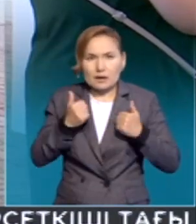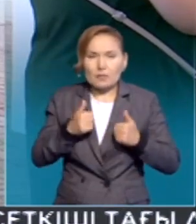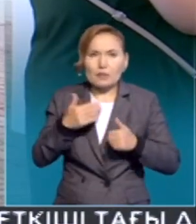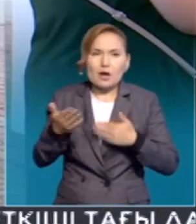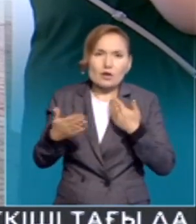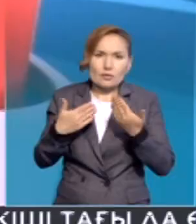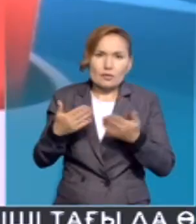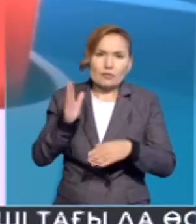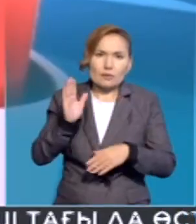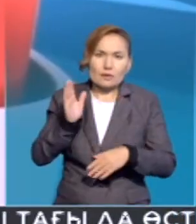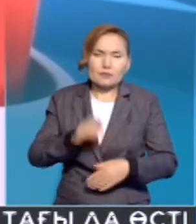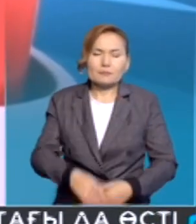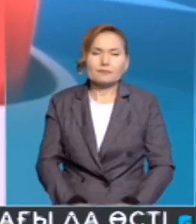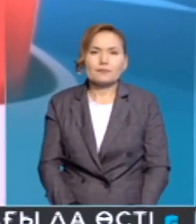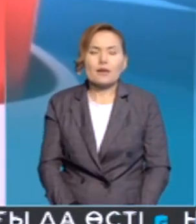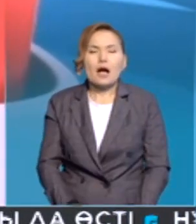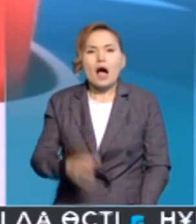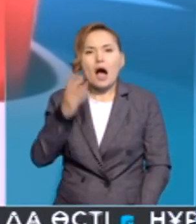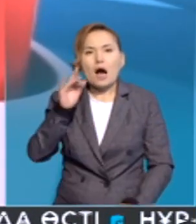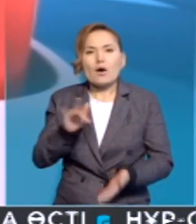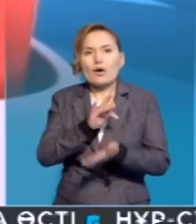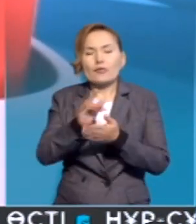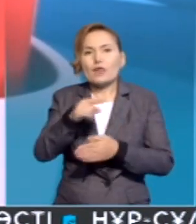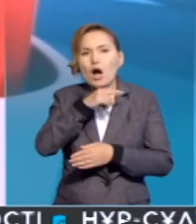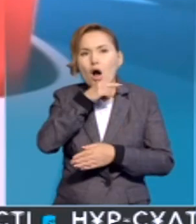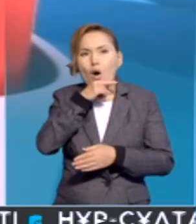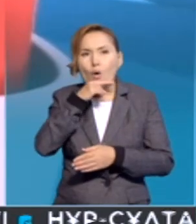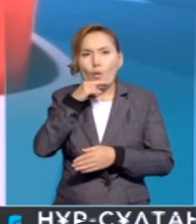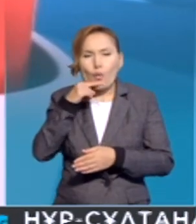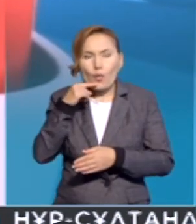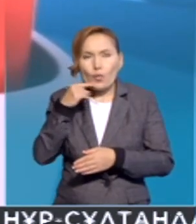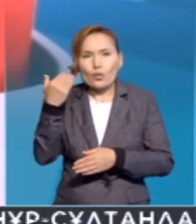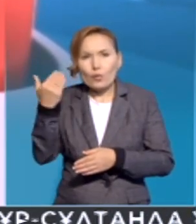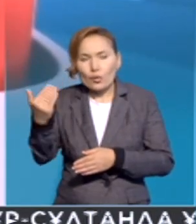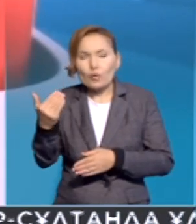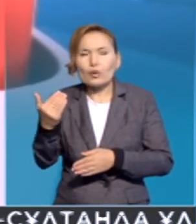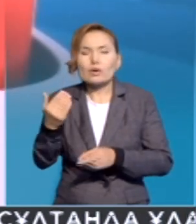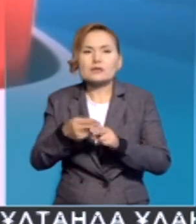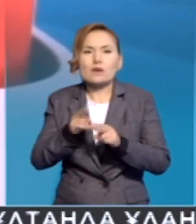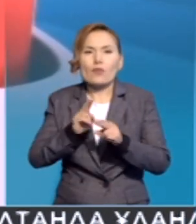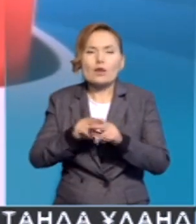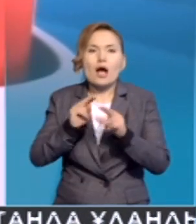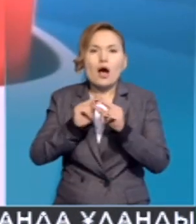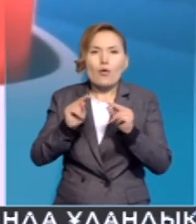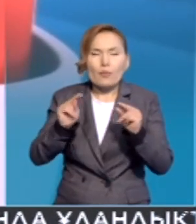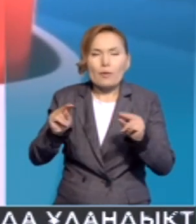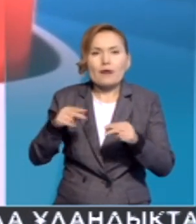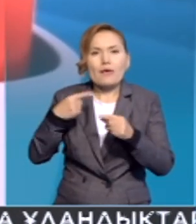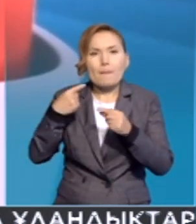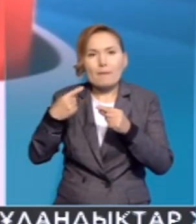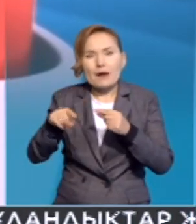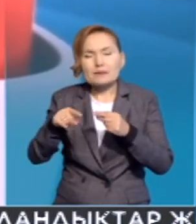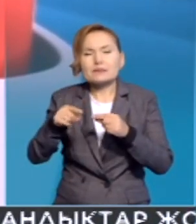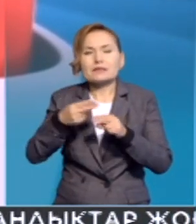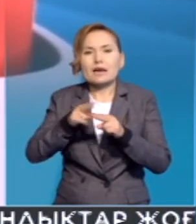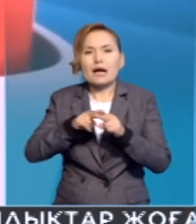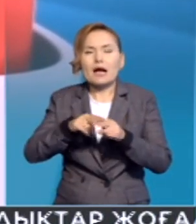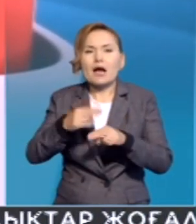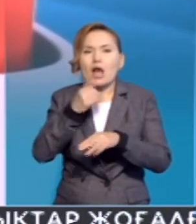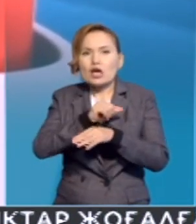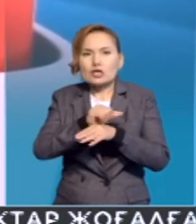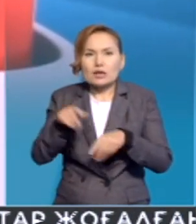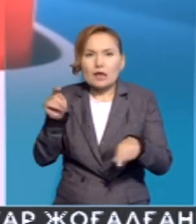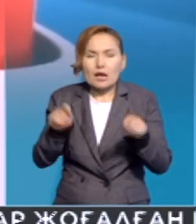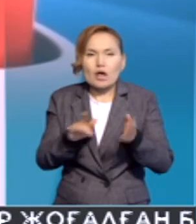болар. Ал Алматыда орыс ұлтының өкілі өзге ұлт өкілдеріне қазақ тілін үйретіп жүр. Тіпті Америка, Африка мен